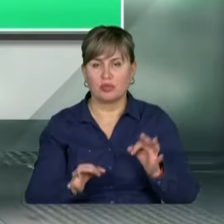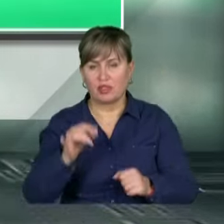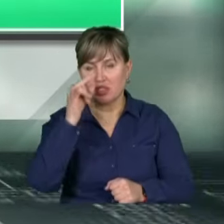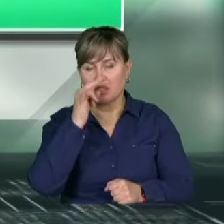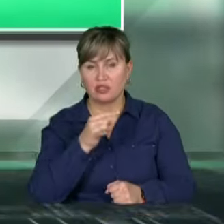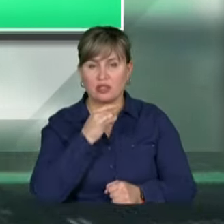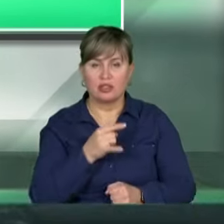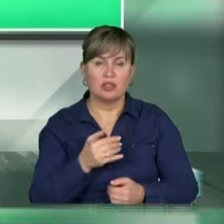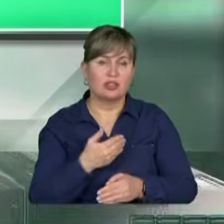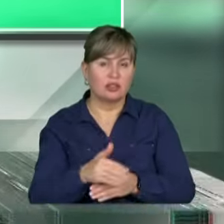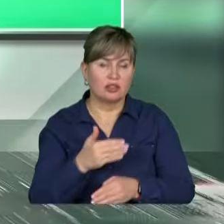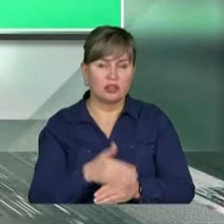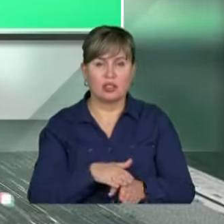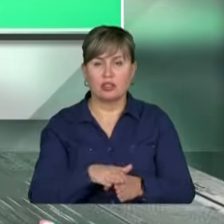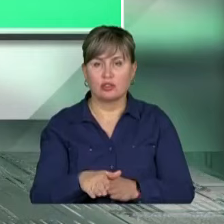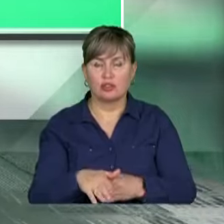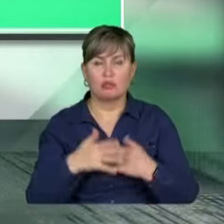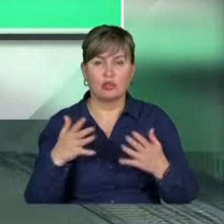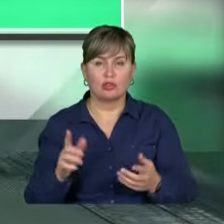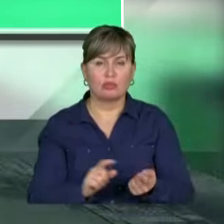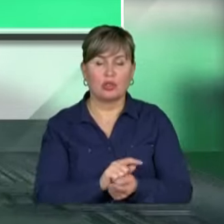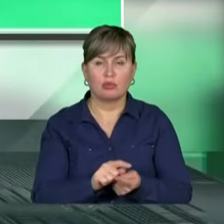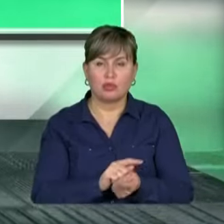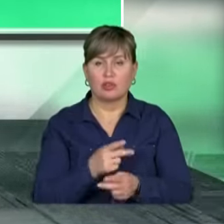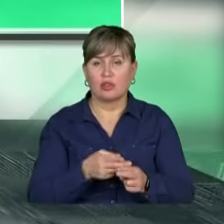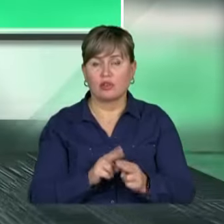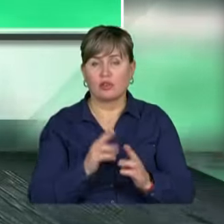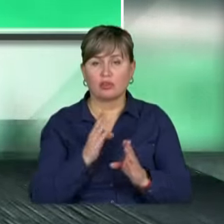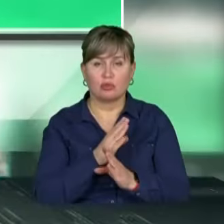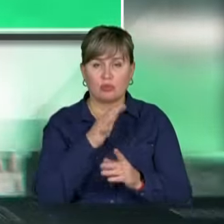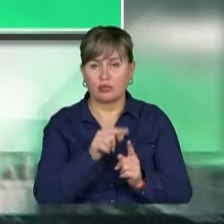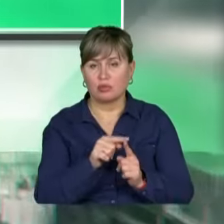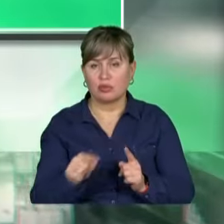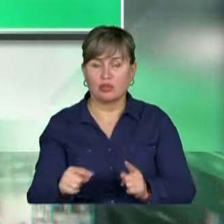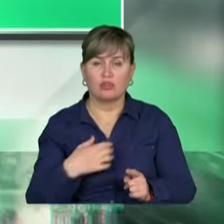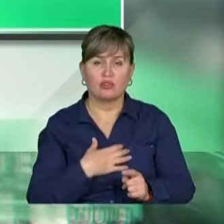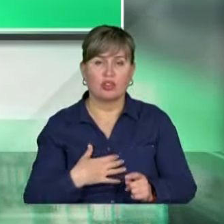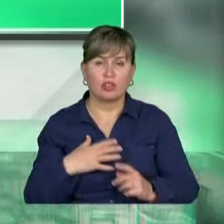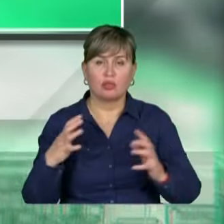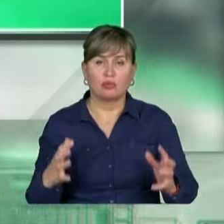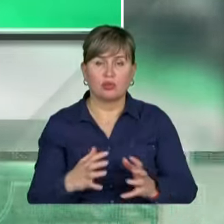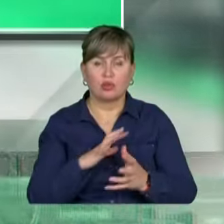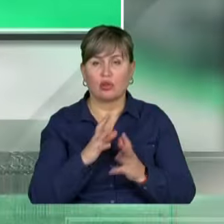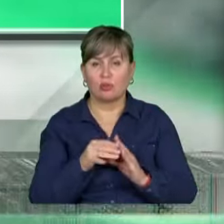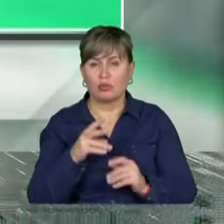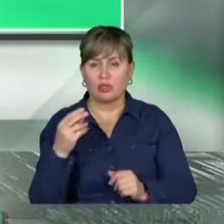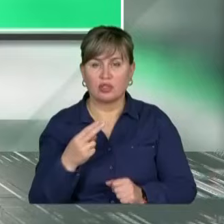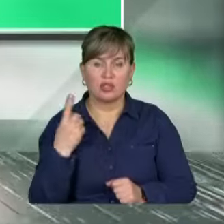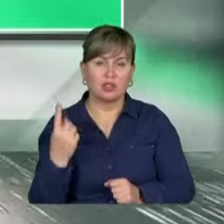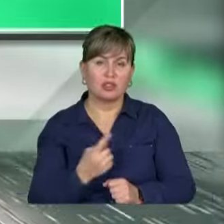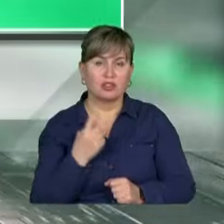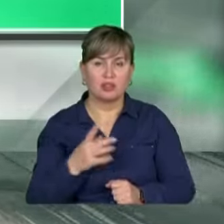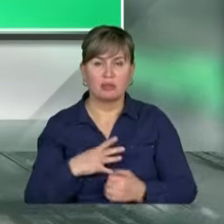Казахстана, шаг за шагом реализуя масштабные преобразования. В этот судьбоносный период нам крайне важно беречь общенациональное единство,